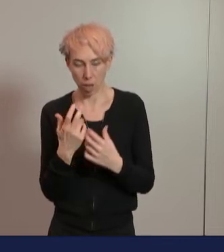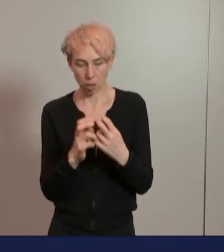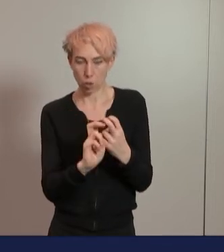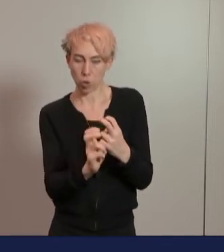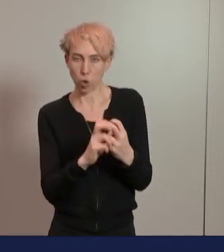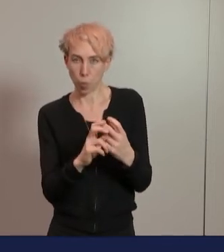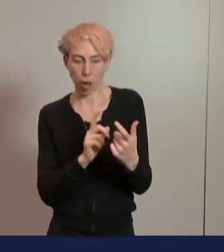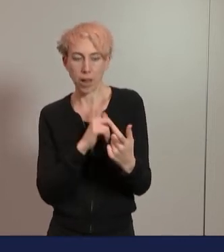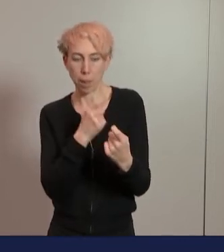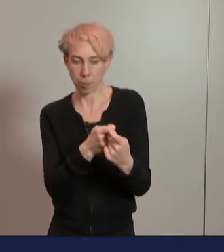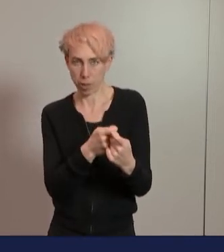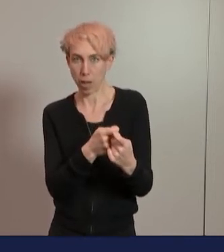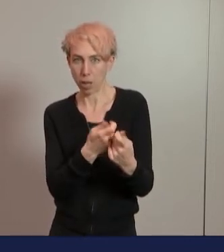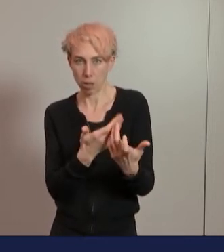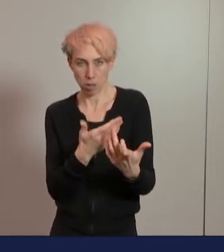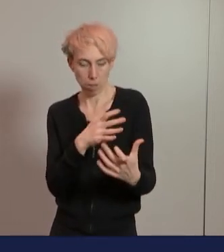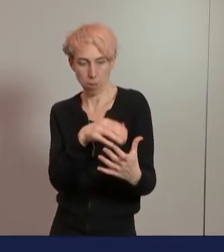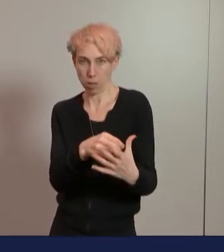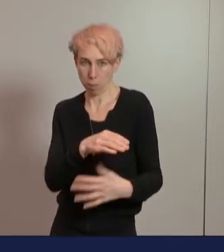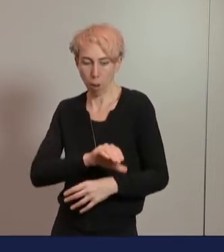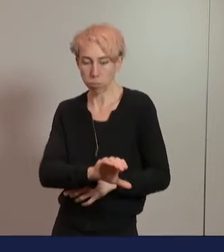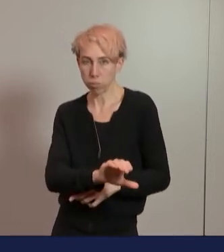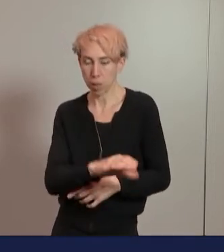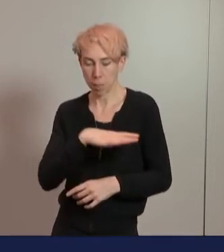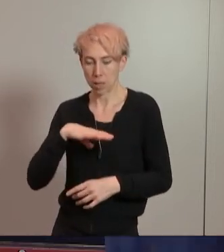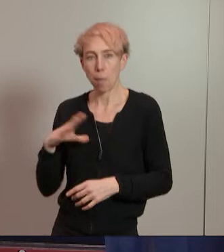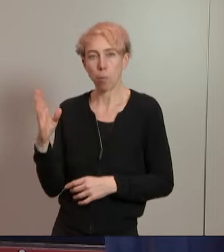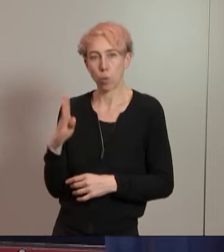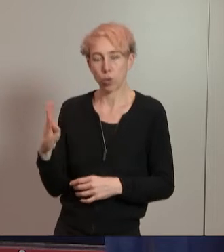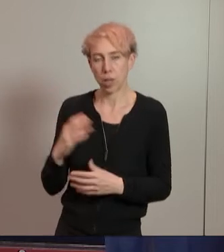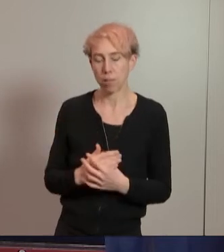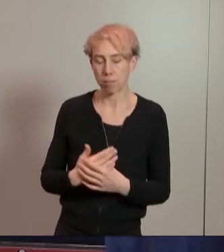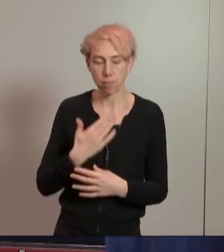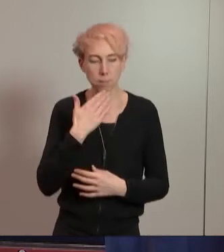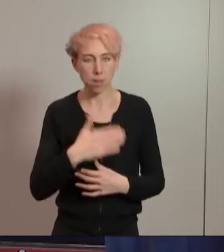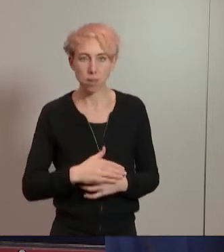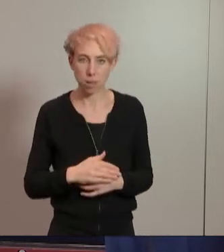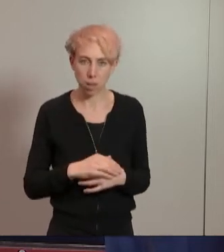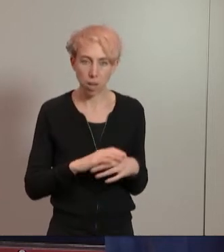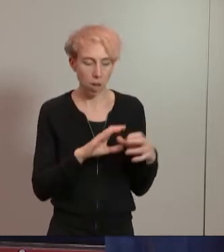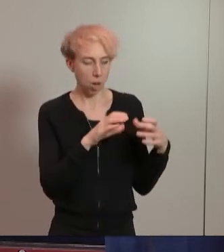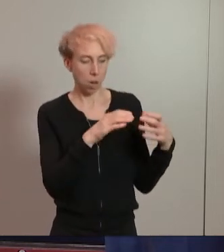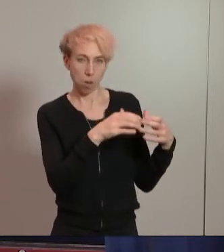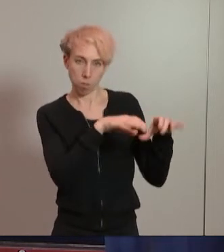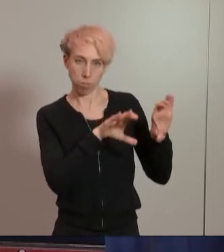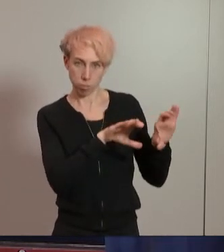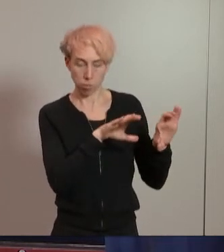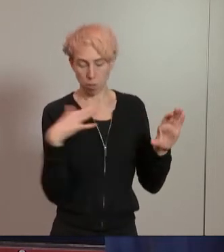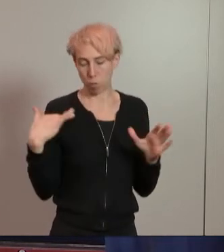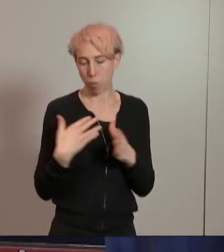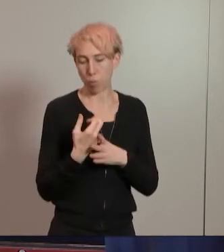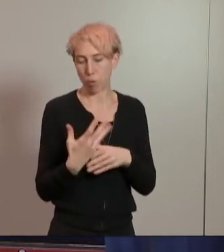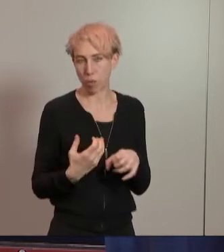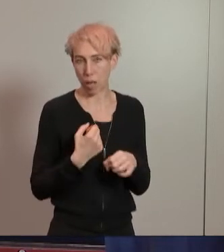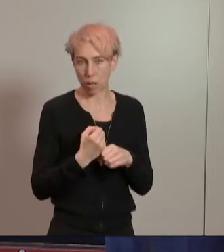transport adapté domicile-travail, Madame Bourget. Merci. La collectivité est engagée depuis plusieurs